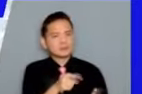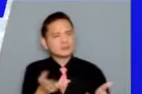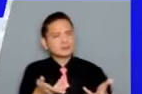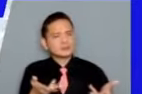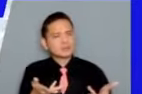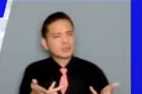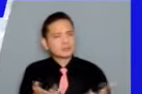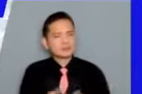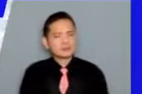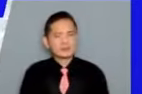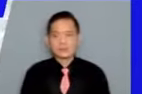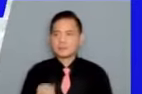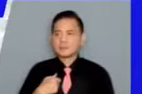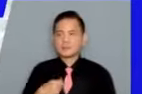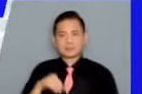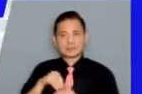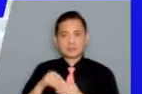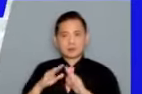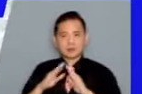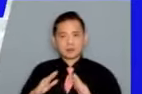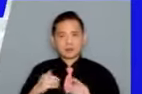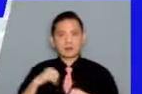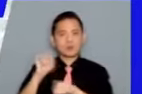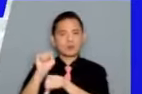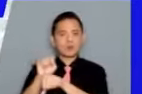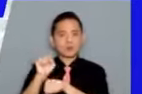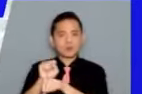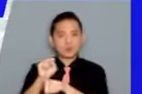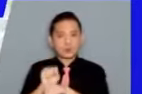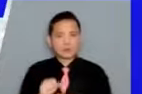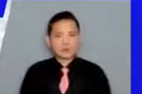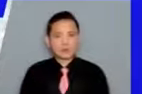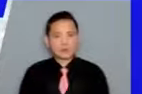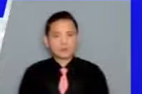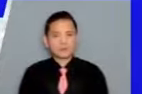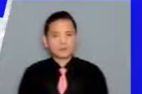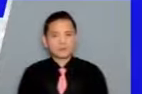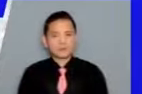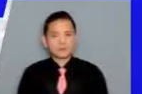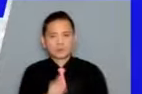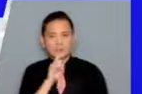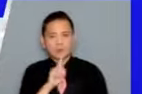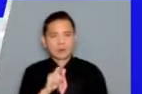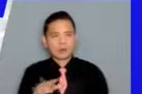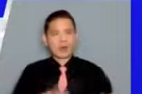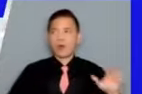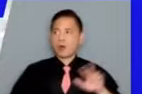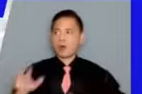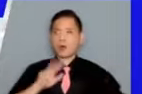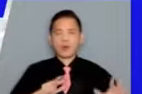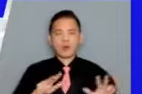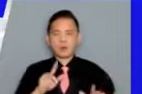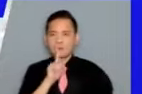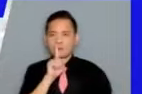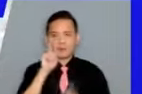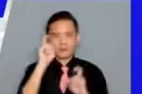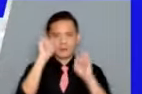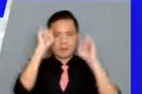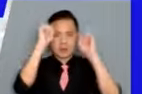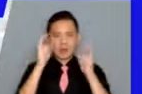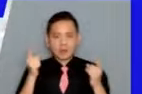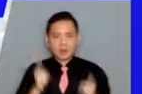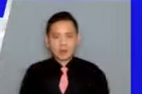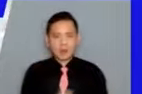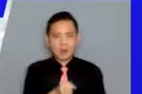Igan na nagtatrabaho po talaga ako ng mga oras na yun. At bigla po talaga siya, as in, ang bilis niya lang po nangyari. Na. Hindi po namin alam